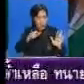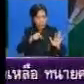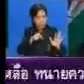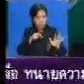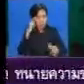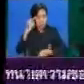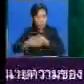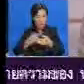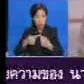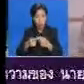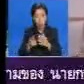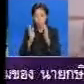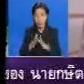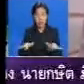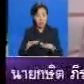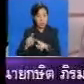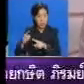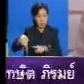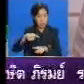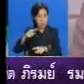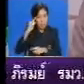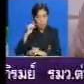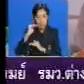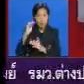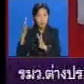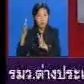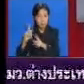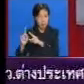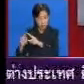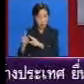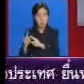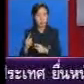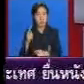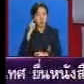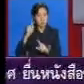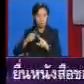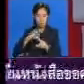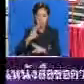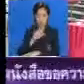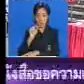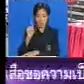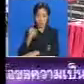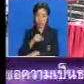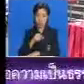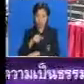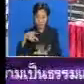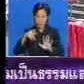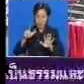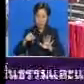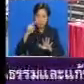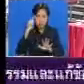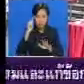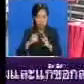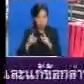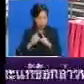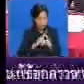ที่จะจำหน่ายให้แก่บุคคลทั่วไปโดยไม่จำกัดวงเงินขั้นสูงในวันที่17ถึง21กรกฎาคมเนี่ยนะครับจะมาให้สิทธิ์แก่ผู้ที่จะมาซื้อ